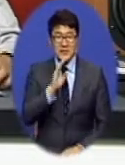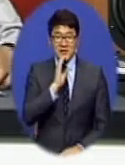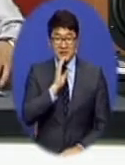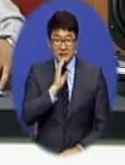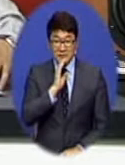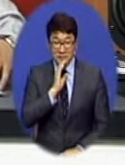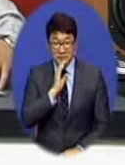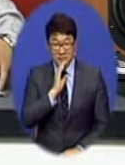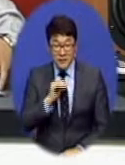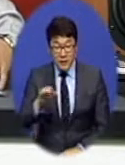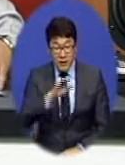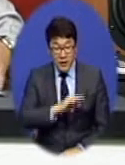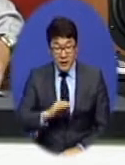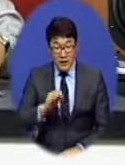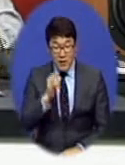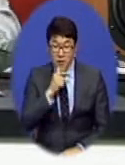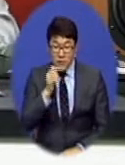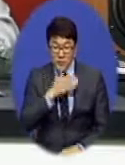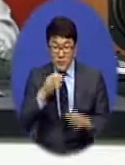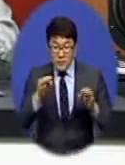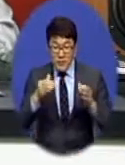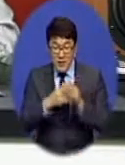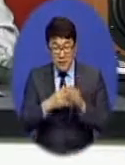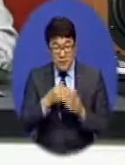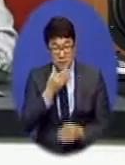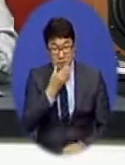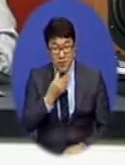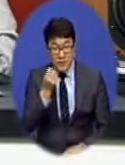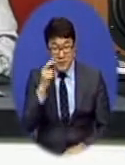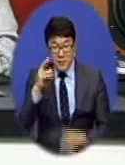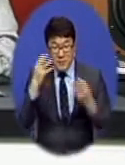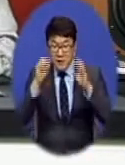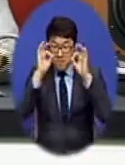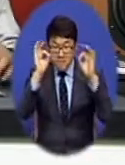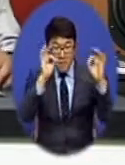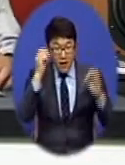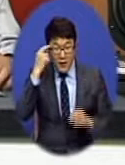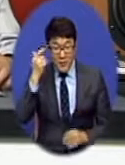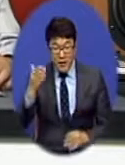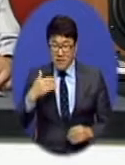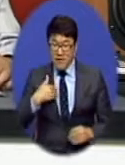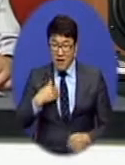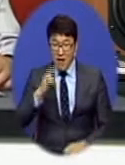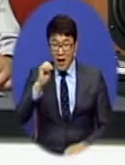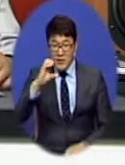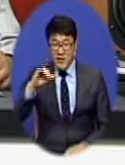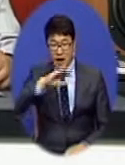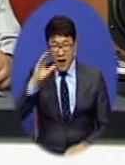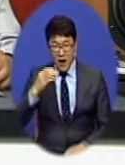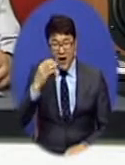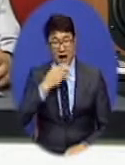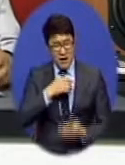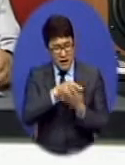그 여기 저희 MC분들 중에서 저희 복지TV 많이 시청하세요? 예, 그러죠. 많이 MC들 다 알아요. 월요일부터 아,